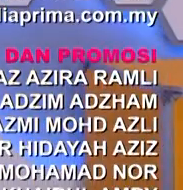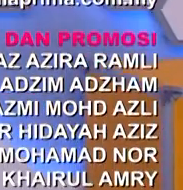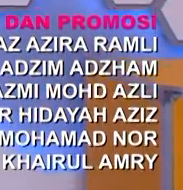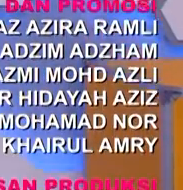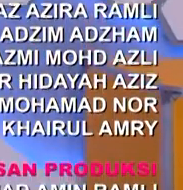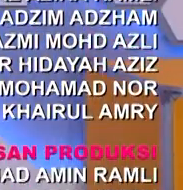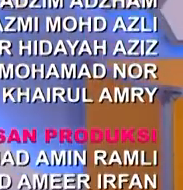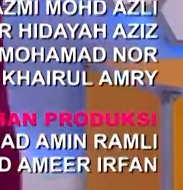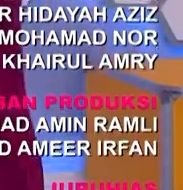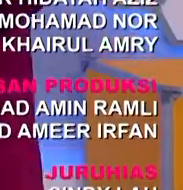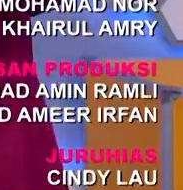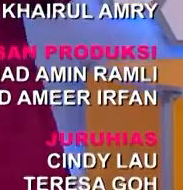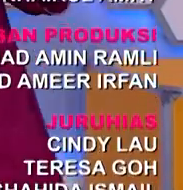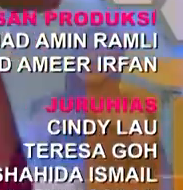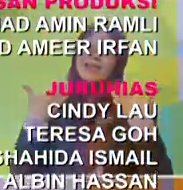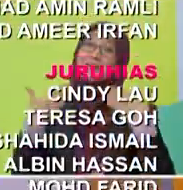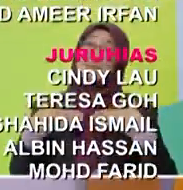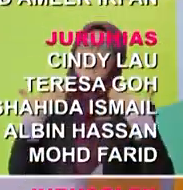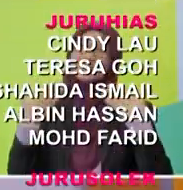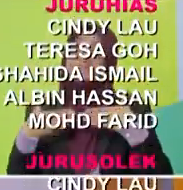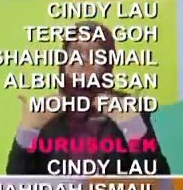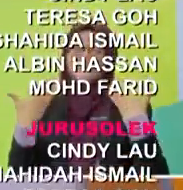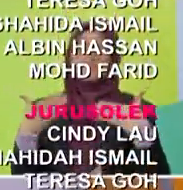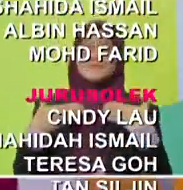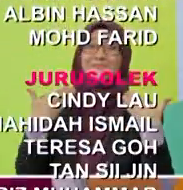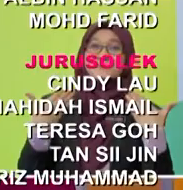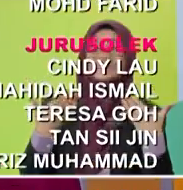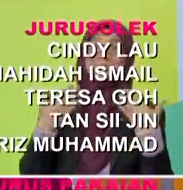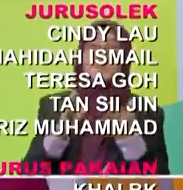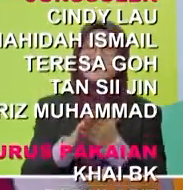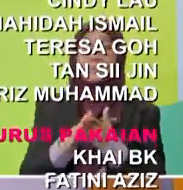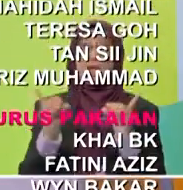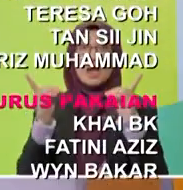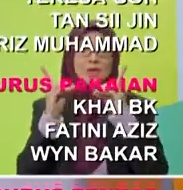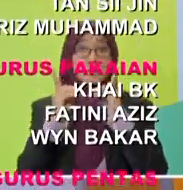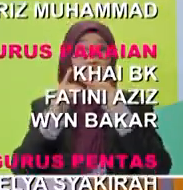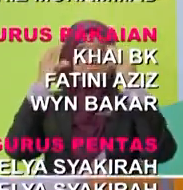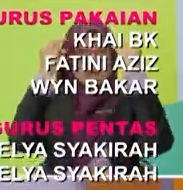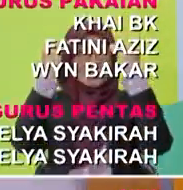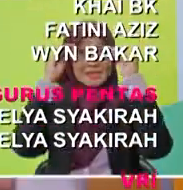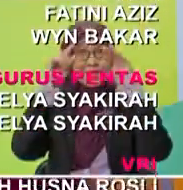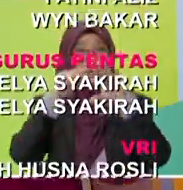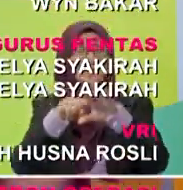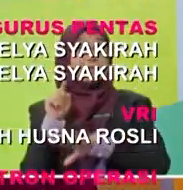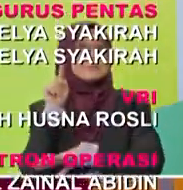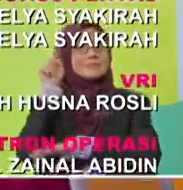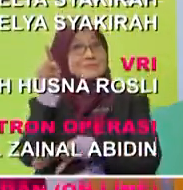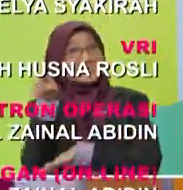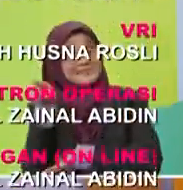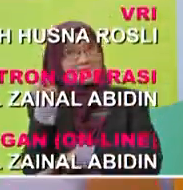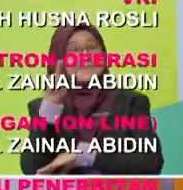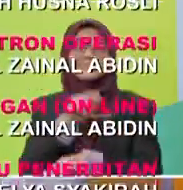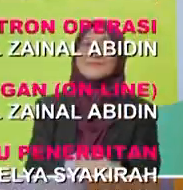hati riang dan gembira jumpa cek dulu di sana